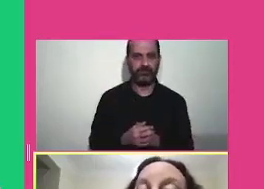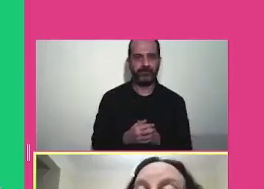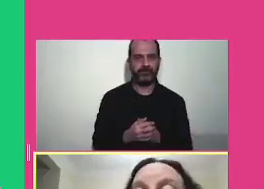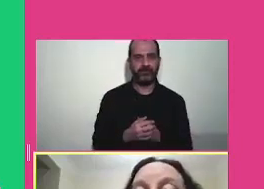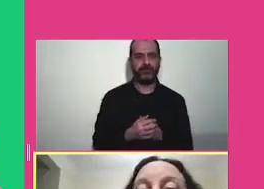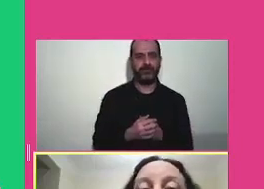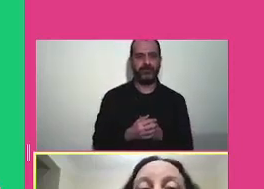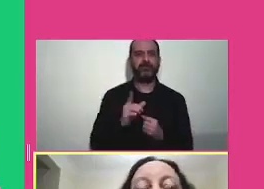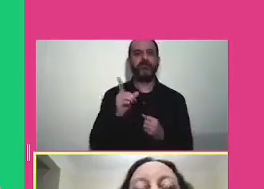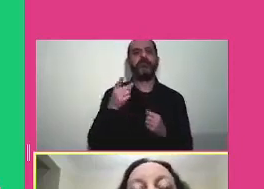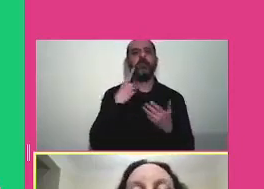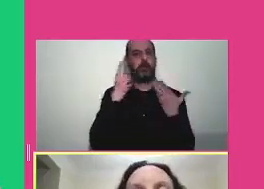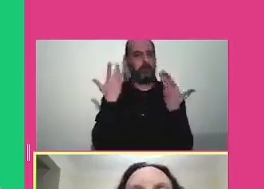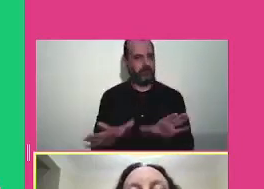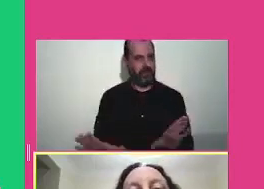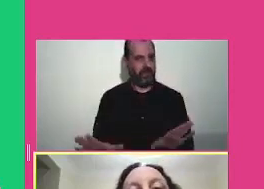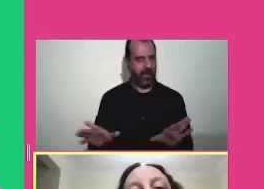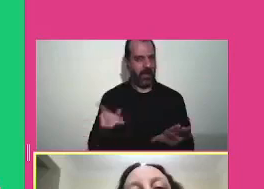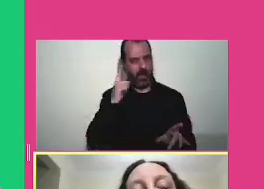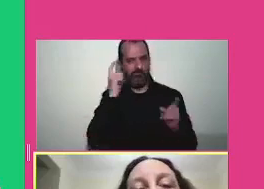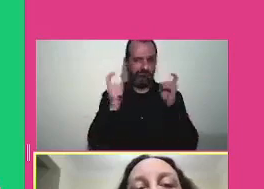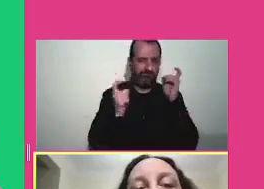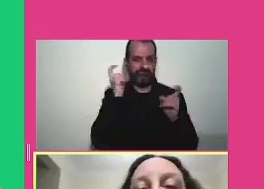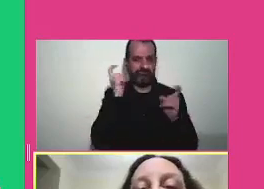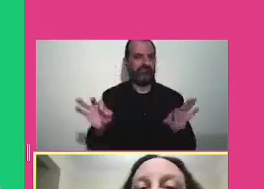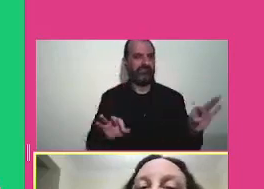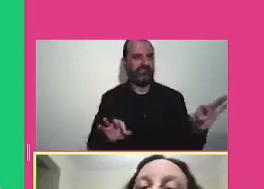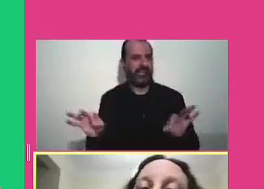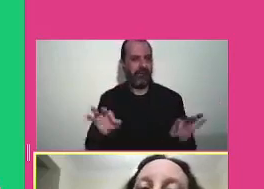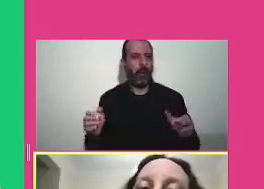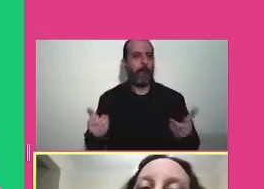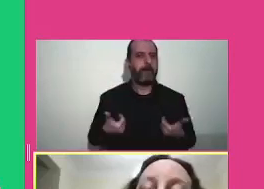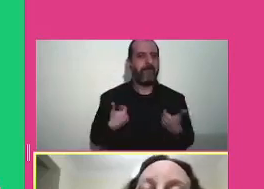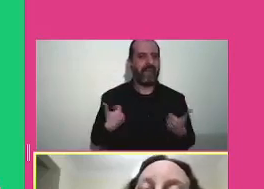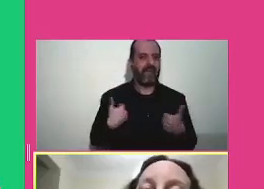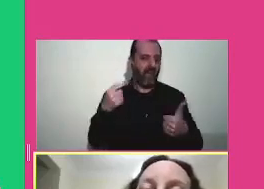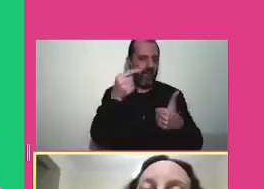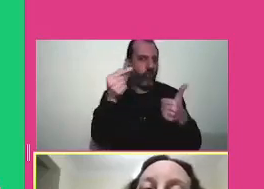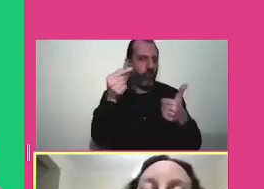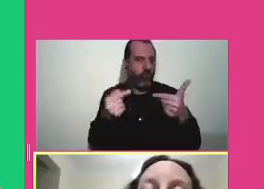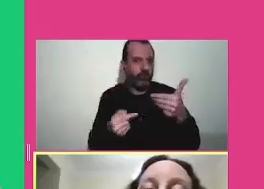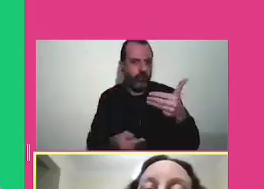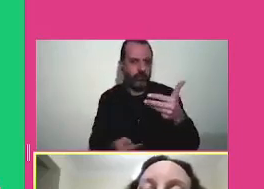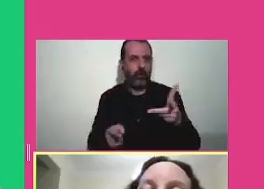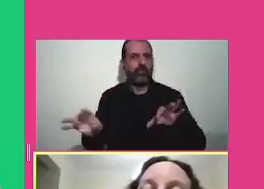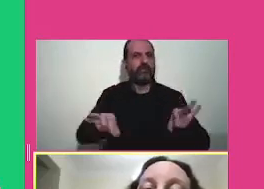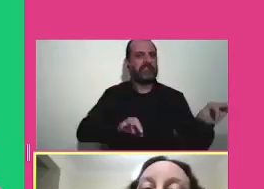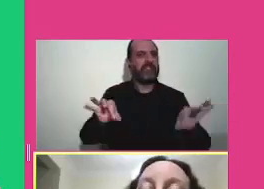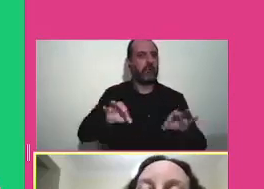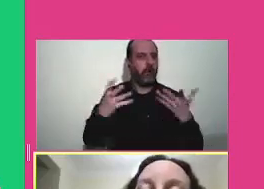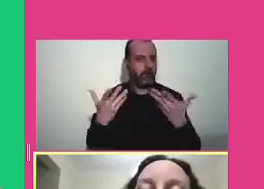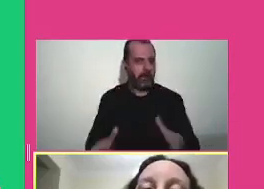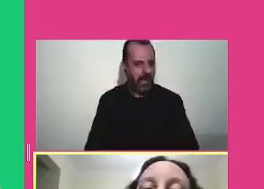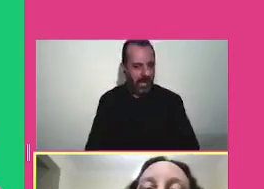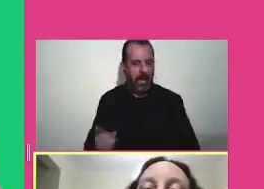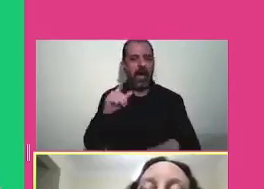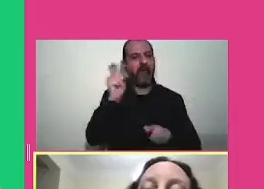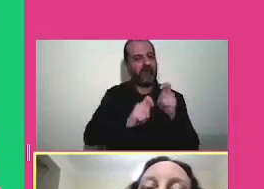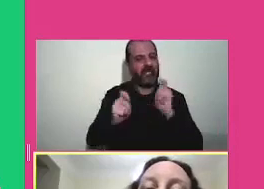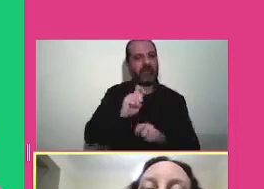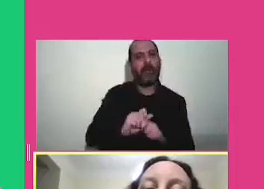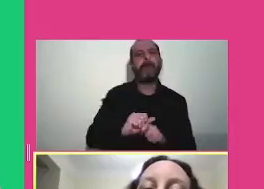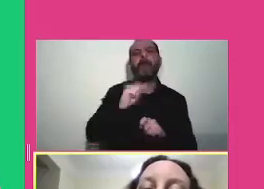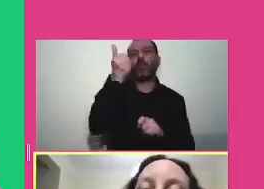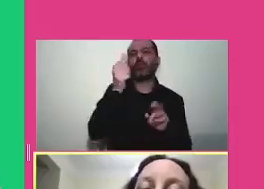Αφού σχεδιάσαμε τα παιχνίδια μας και τους... και το πρώτο μας εκπαιδευτικό πακέτο, ένα